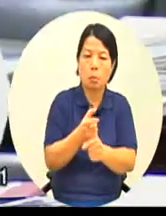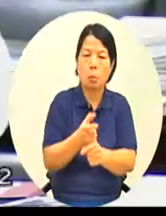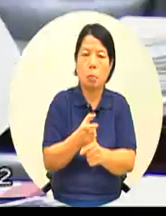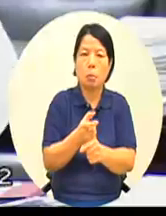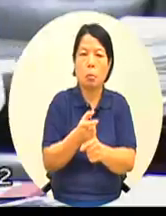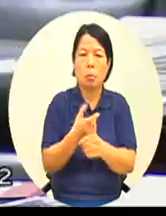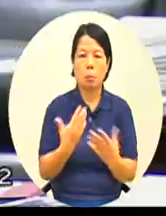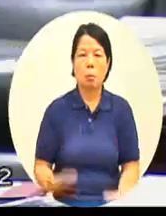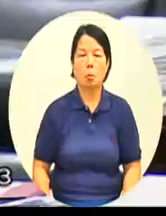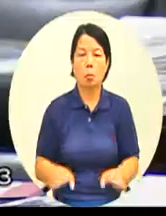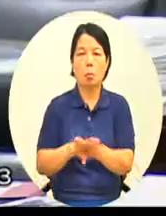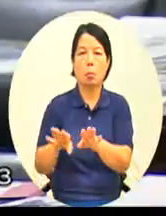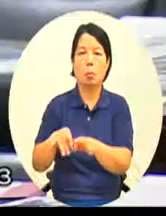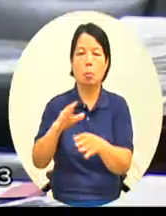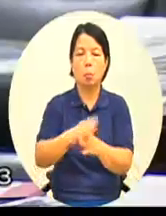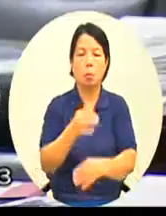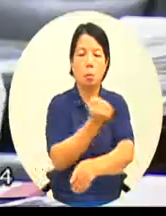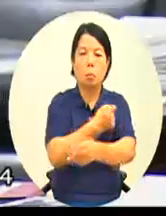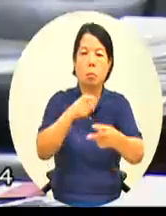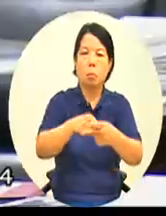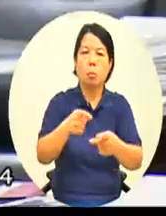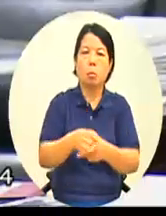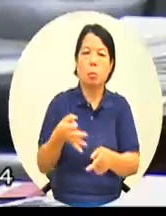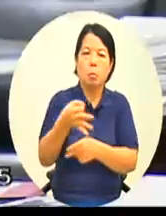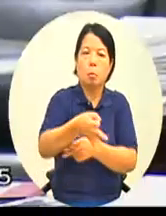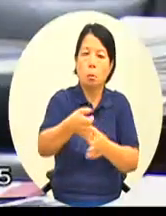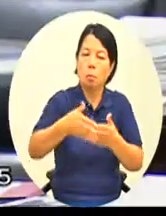工的薪资该不该给？